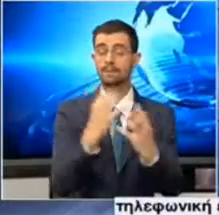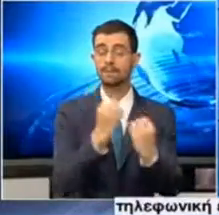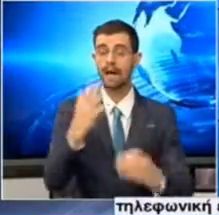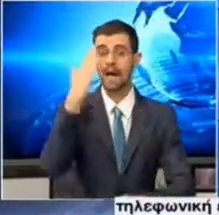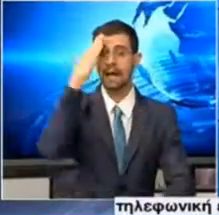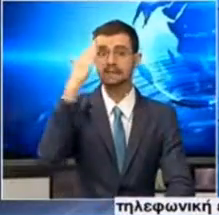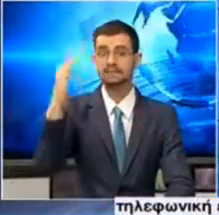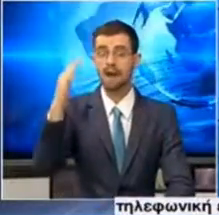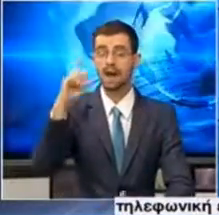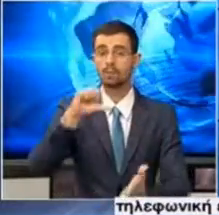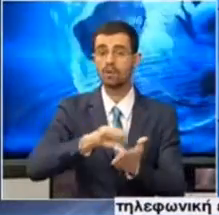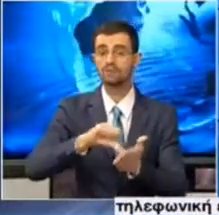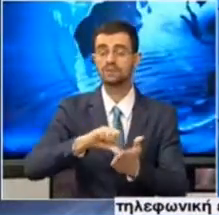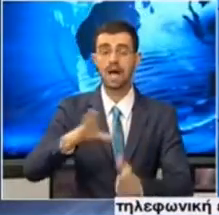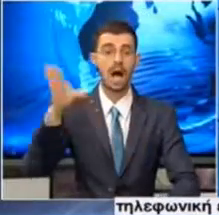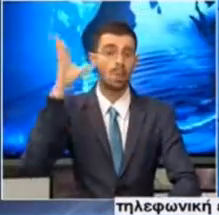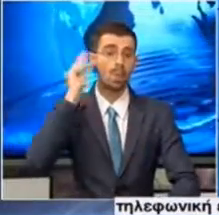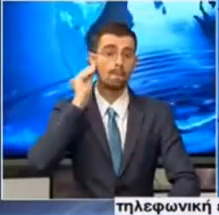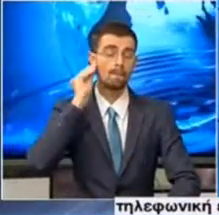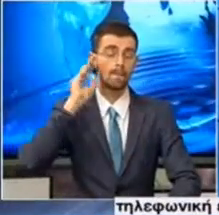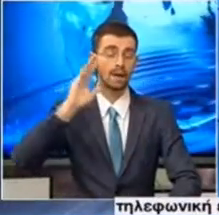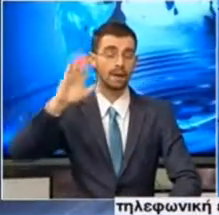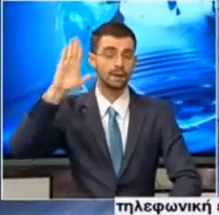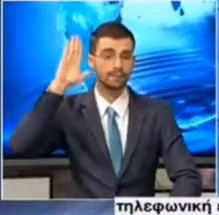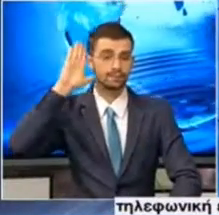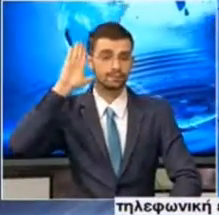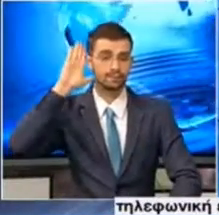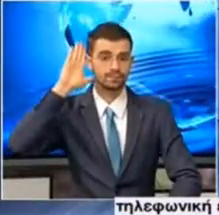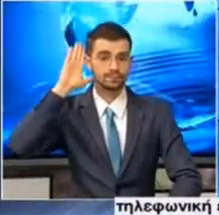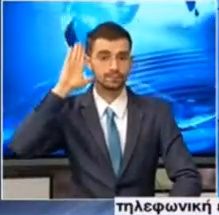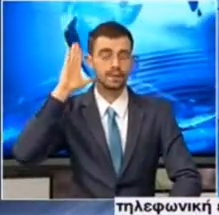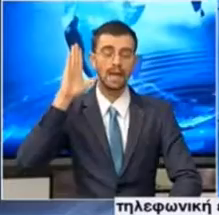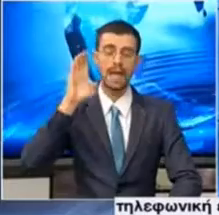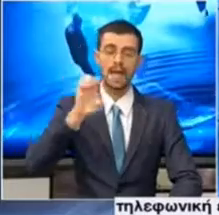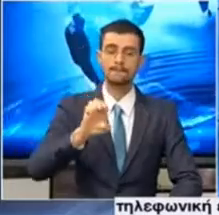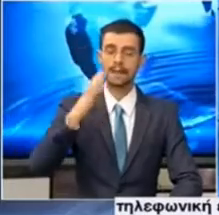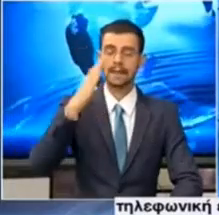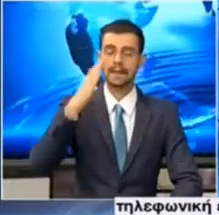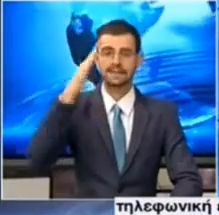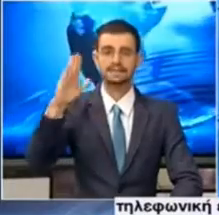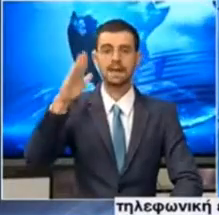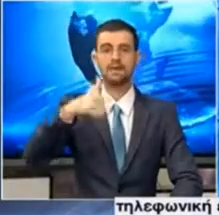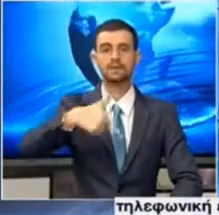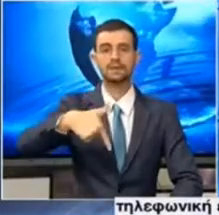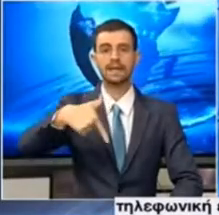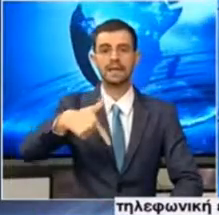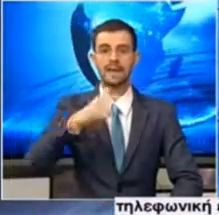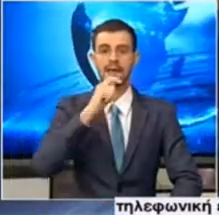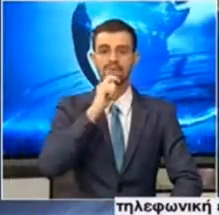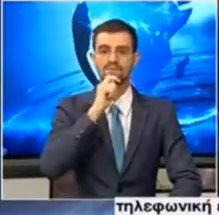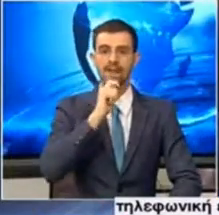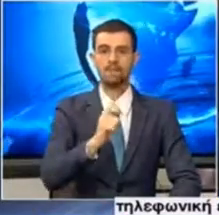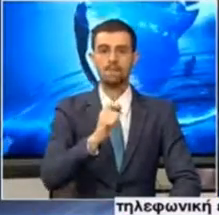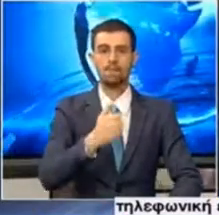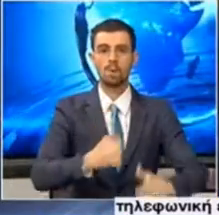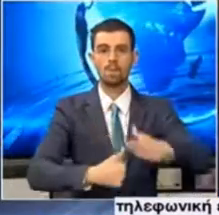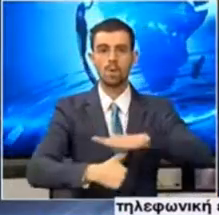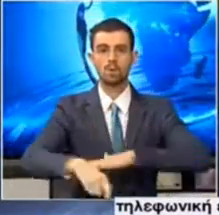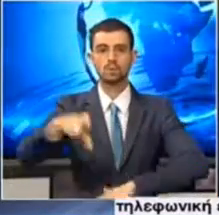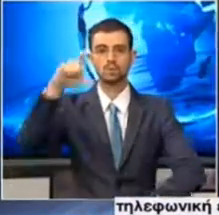Μιχάλη, καλησπέρα από τη Λευκοσία, σε ακούμε. Έμεινε καλησπέρα από τη Γενέβη. Να πούμε ότι ο πρόεδρος της Δημοκρατίας και η